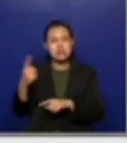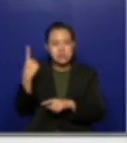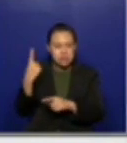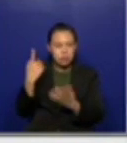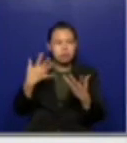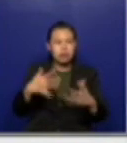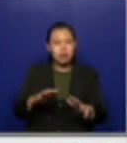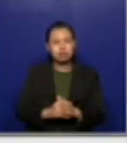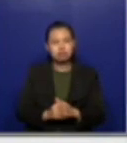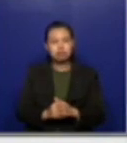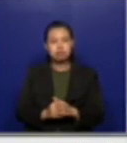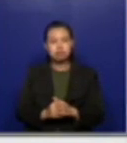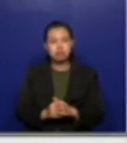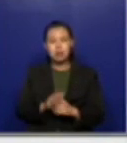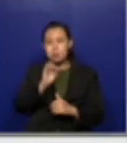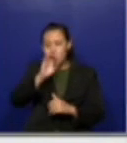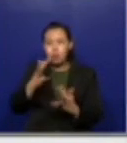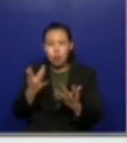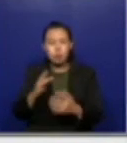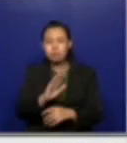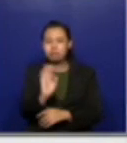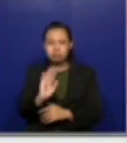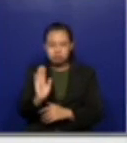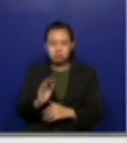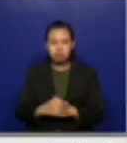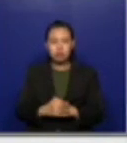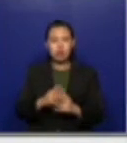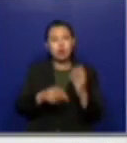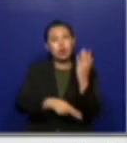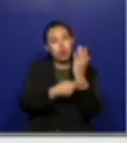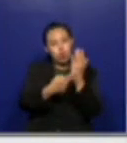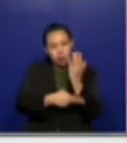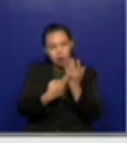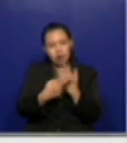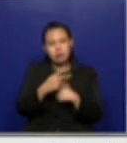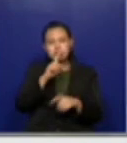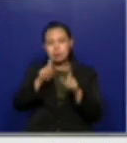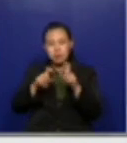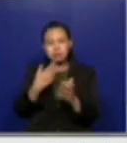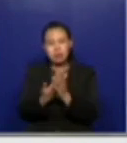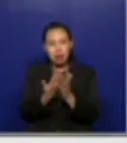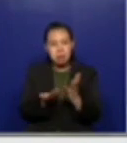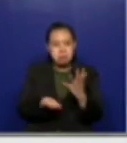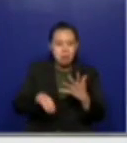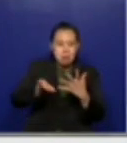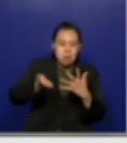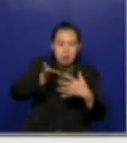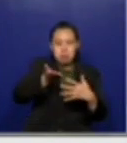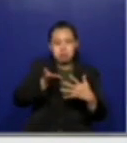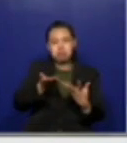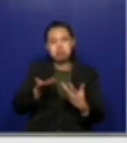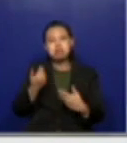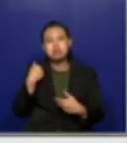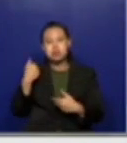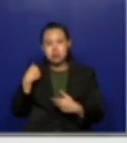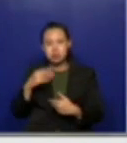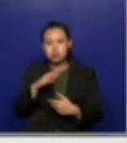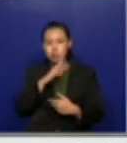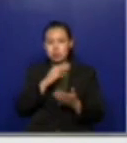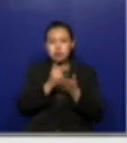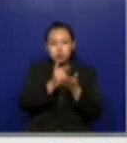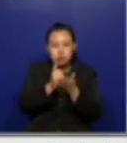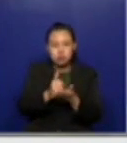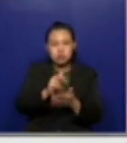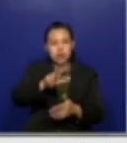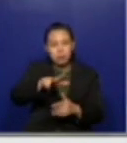แล้วแล้วโรงแรมท่านไปถามเลยครับความจริงก็อัพราคากันชาวบ้านเขาก็รู้พอท่านไปช่วยจาก 3,000 ก็ตั้